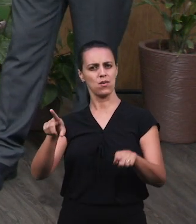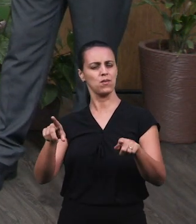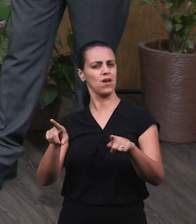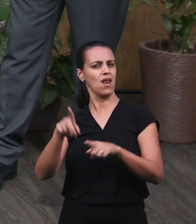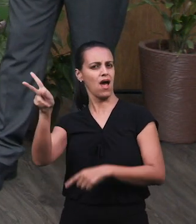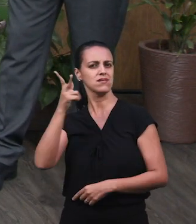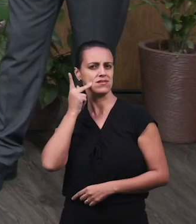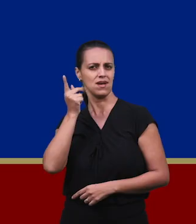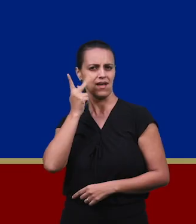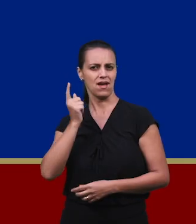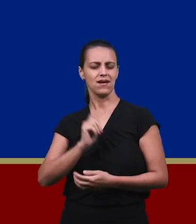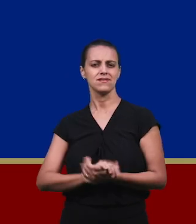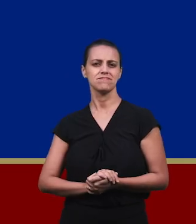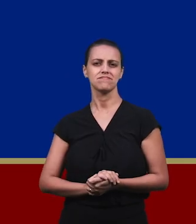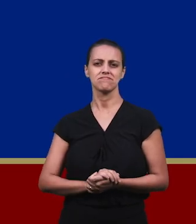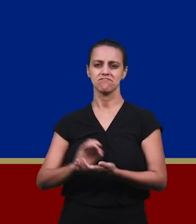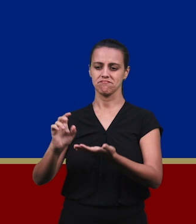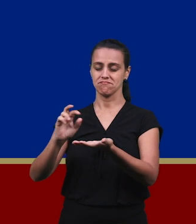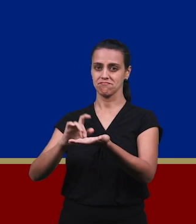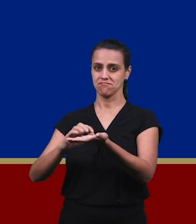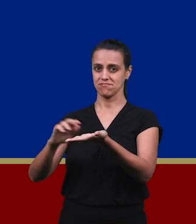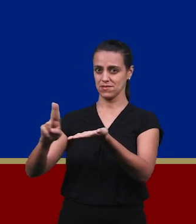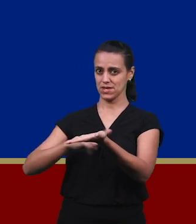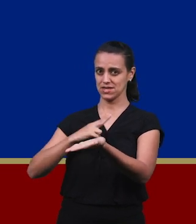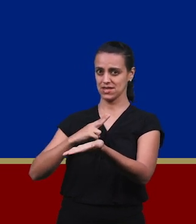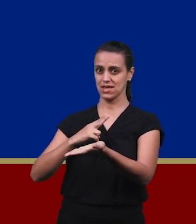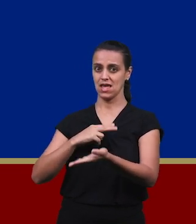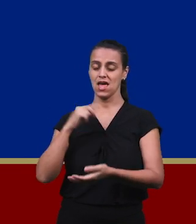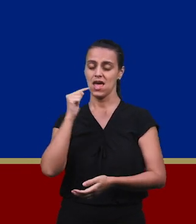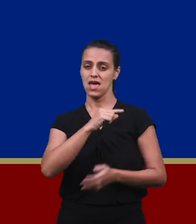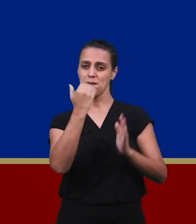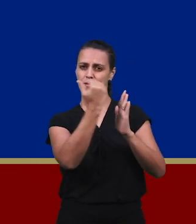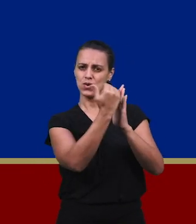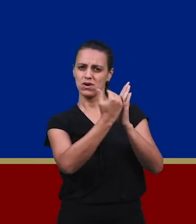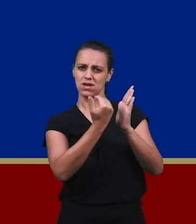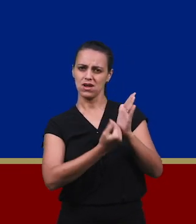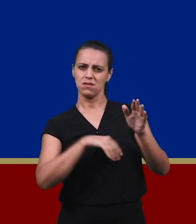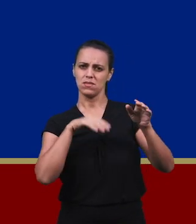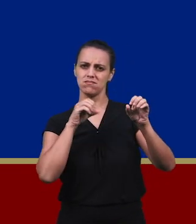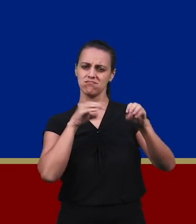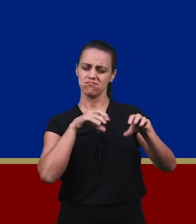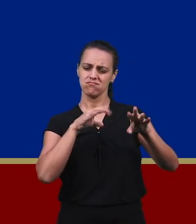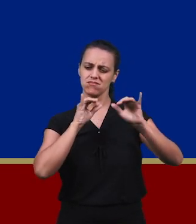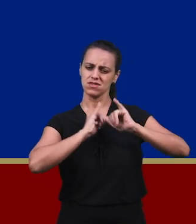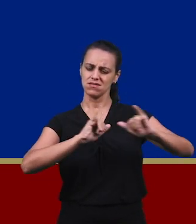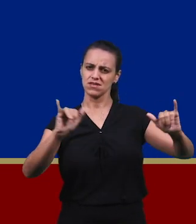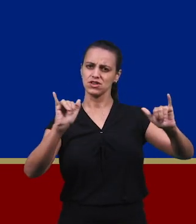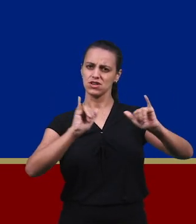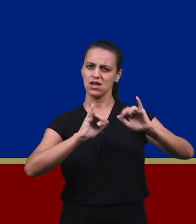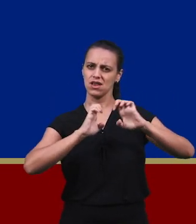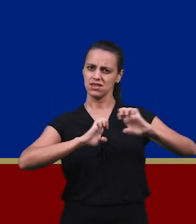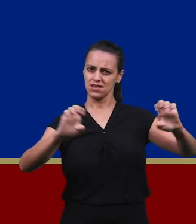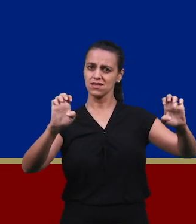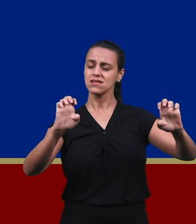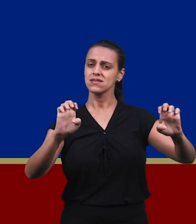Ceará, nous a écrit « Le programme en annonçant l'évangile éternel est un trésor